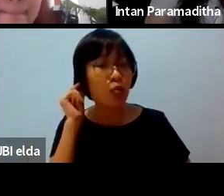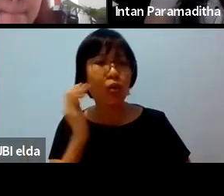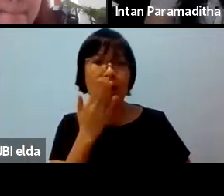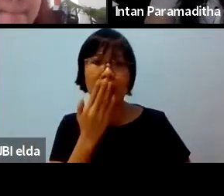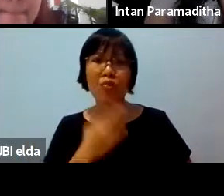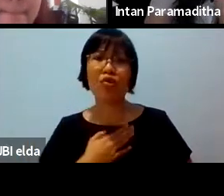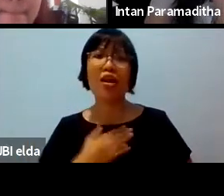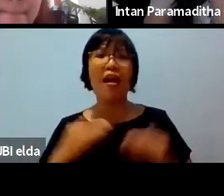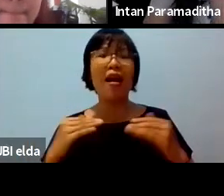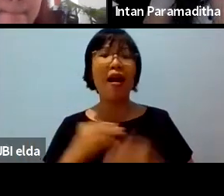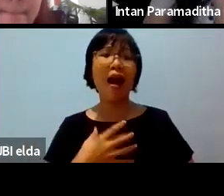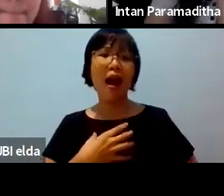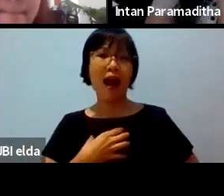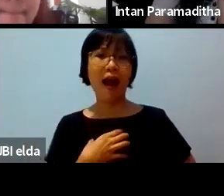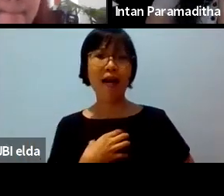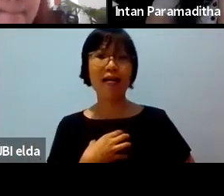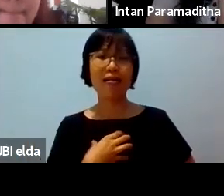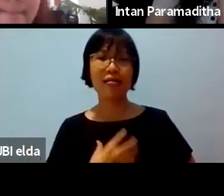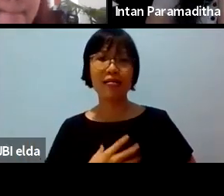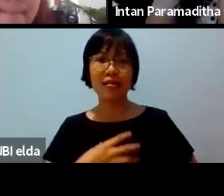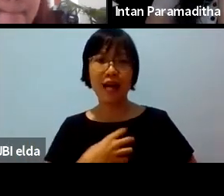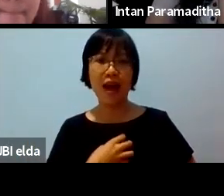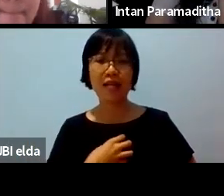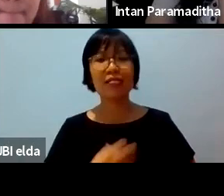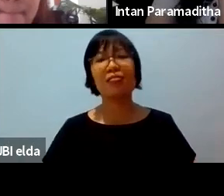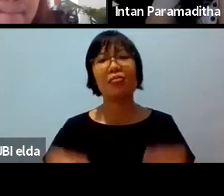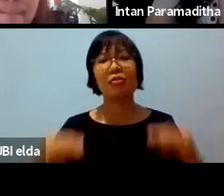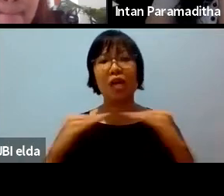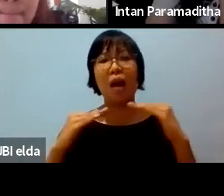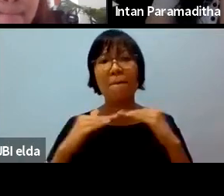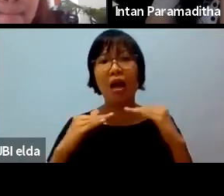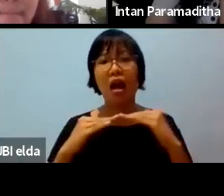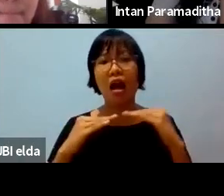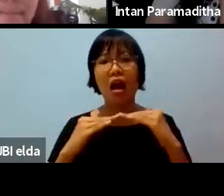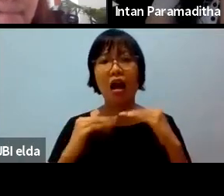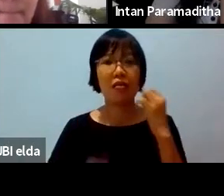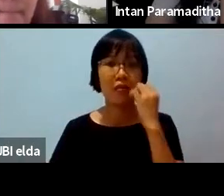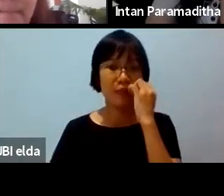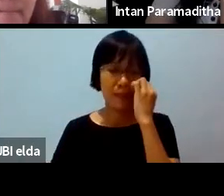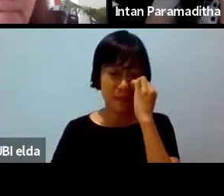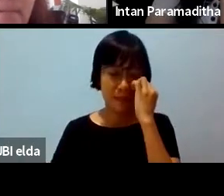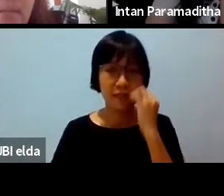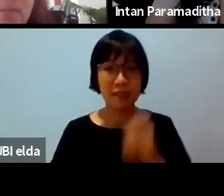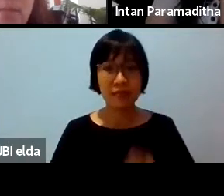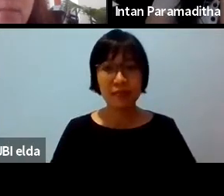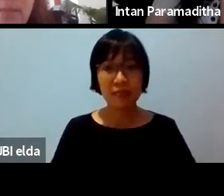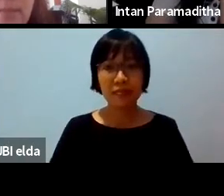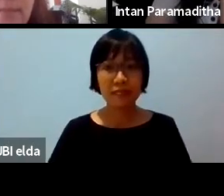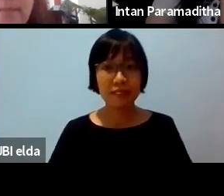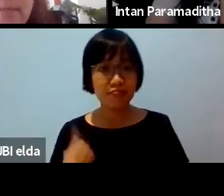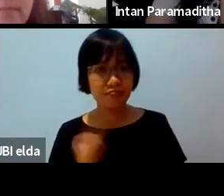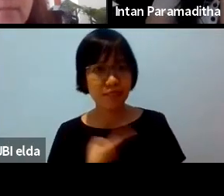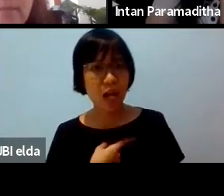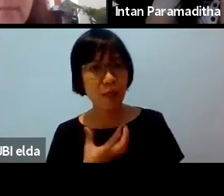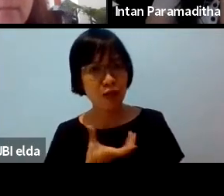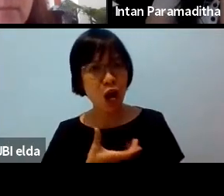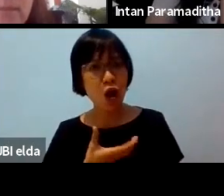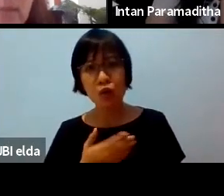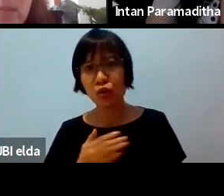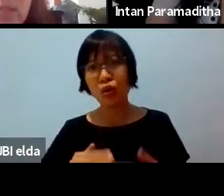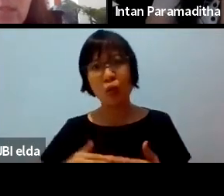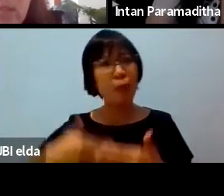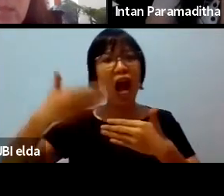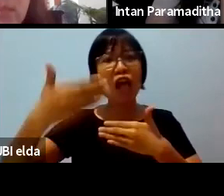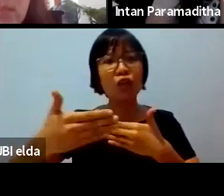para ibu Dharma Wanita Unipa, kami ingin maju, kami juga ingin sukses seperti semua perempuan di luar sana. Terima kasih.